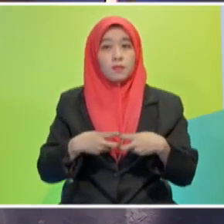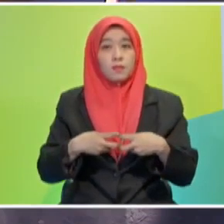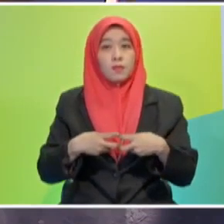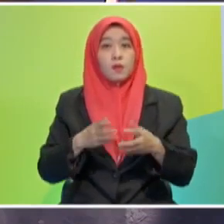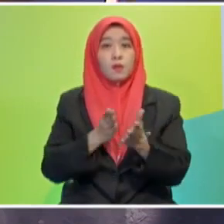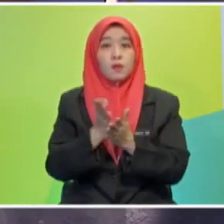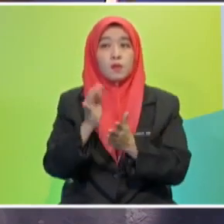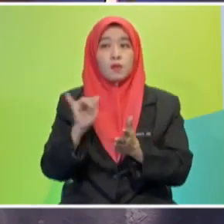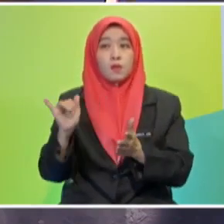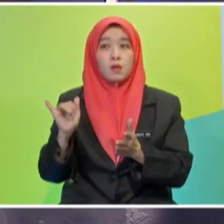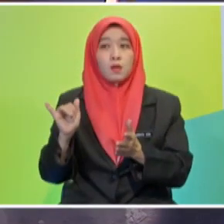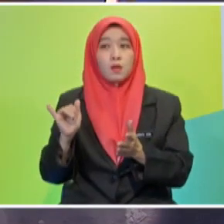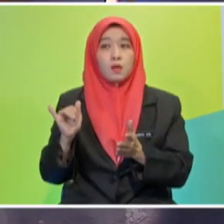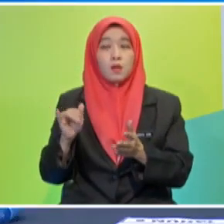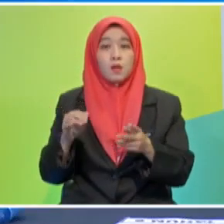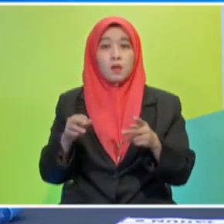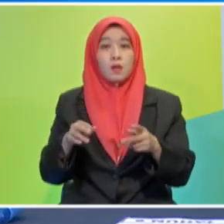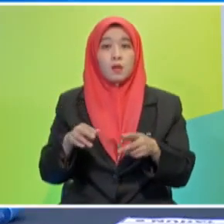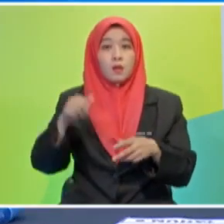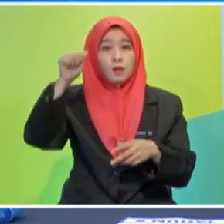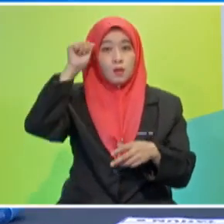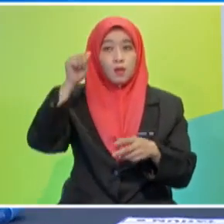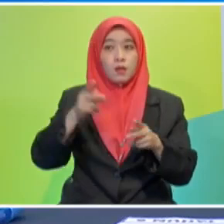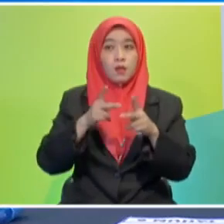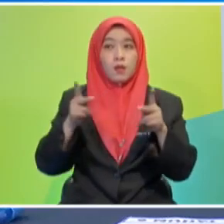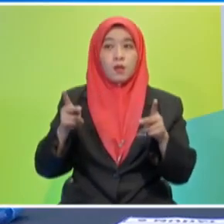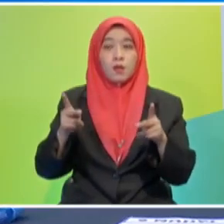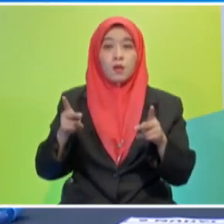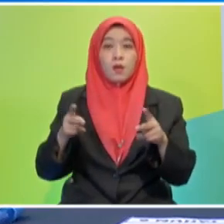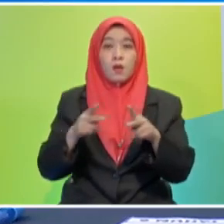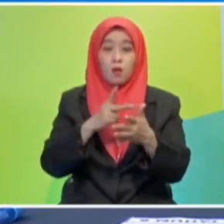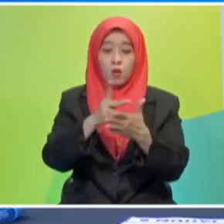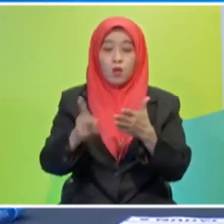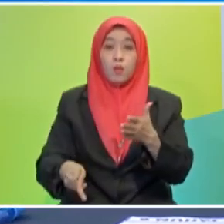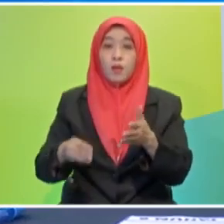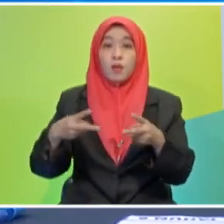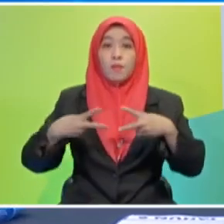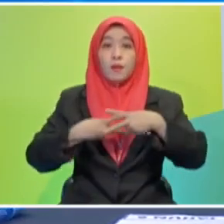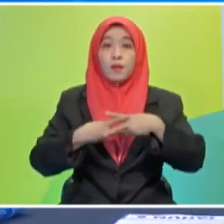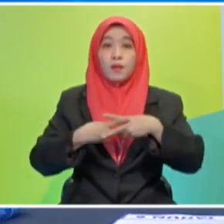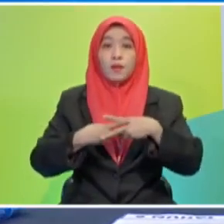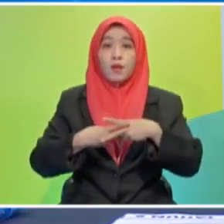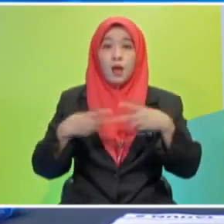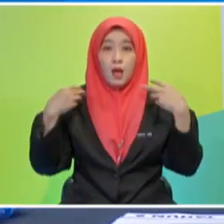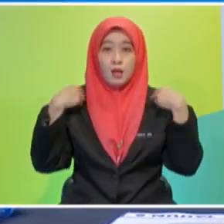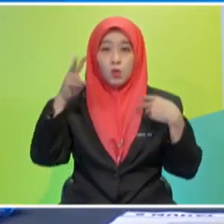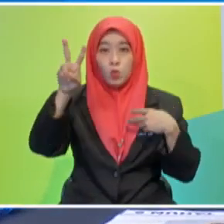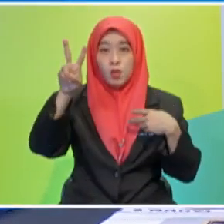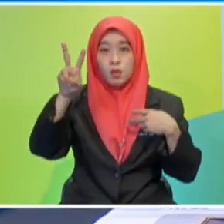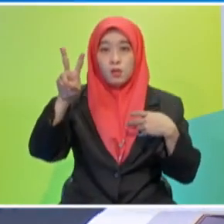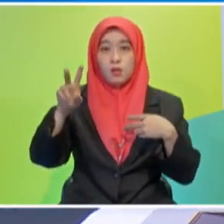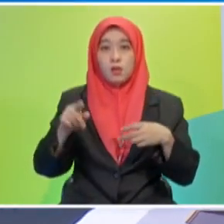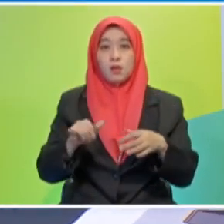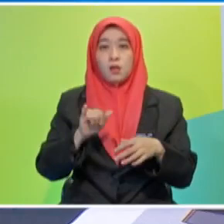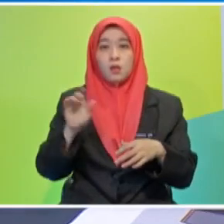Seterusnya ialah cikgu nak uji Aiman komponen mekanikal. Sama juga ada 2, takal dan tali